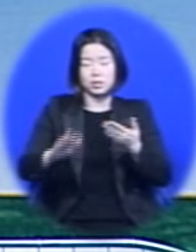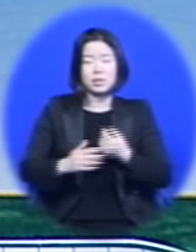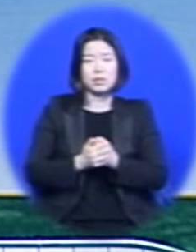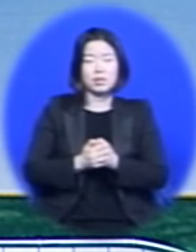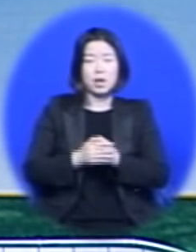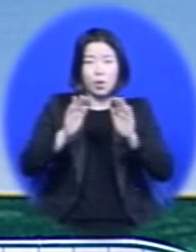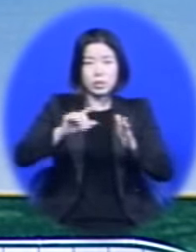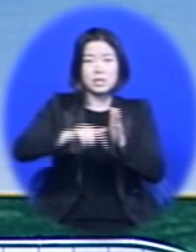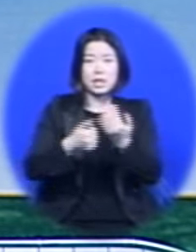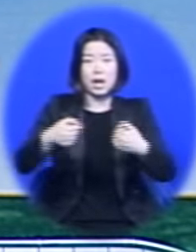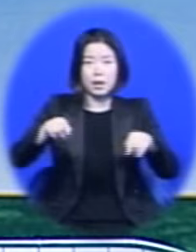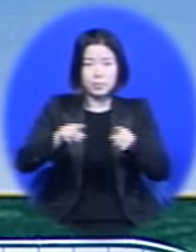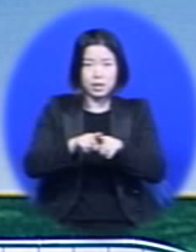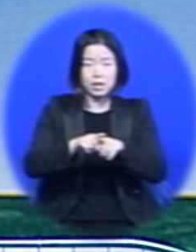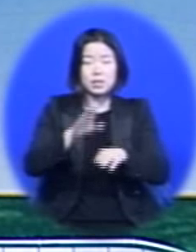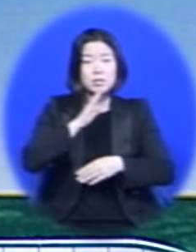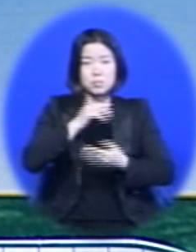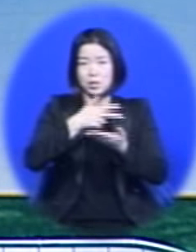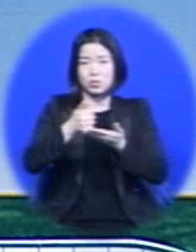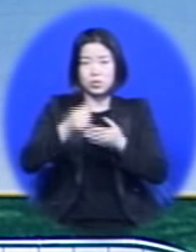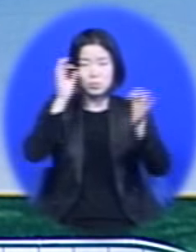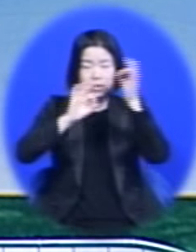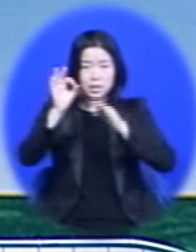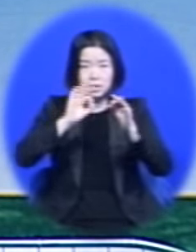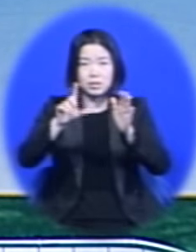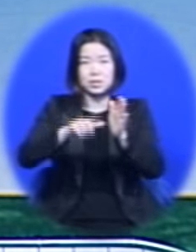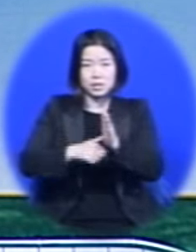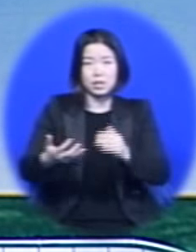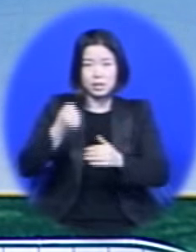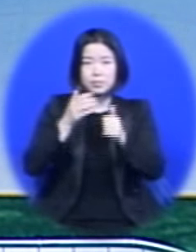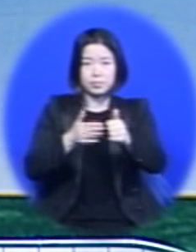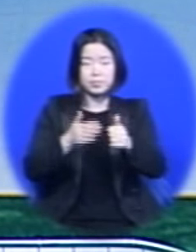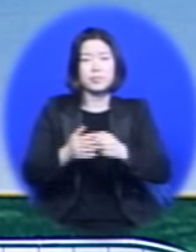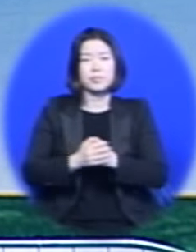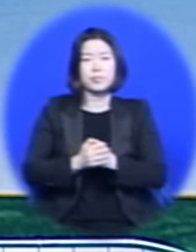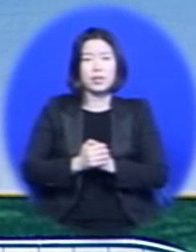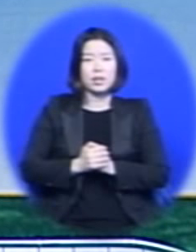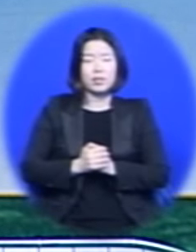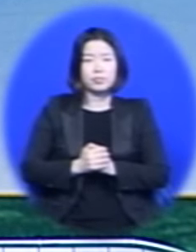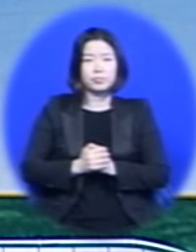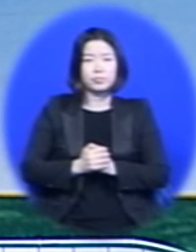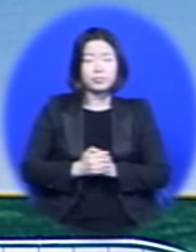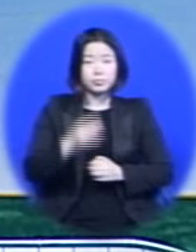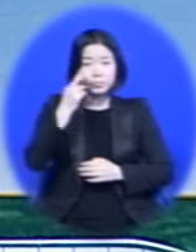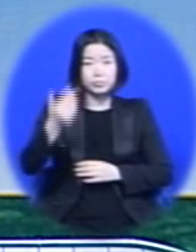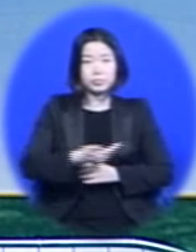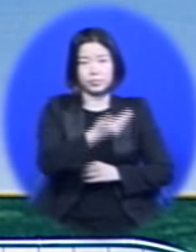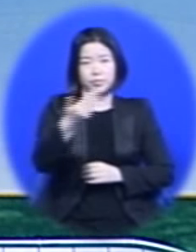자, 오늘 이 시간 우리 같이 정말 주님을 찾는 시간을 가지시기를 원합니다. 혹시